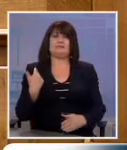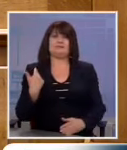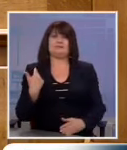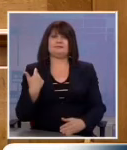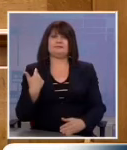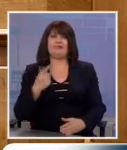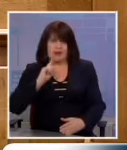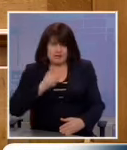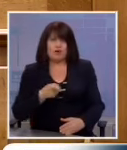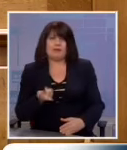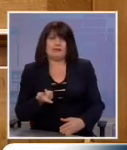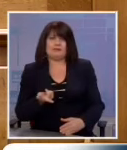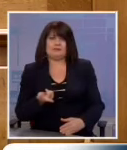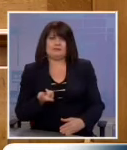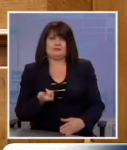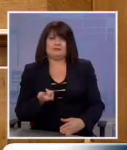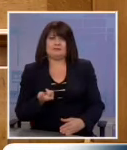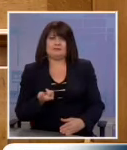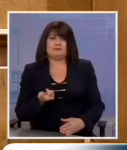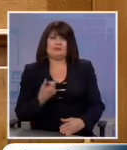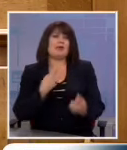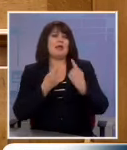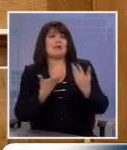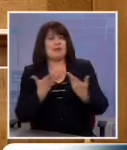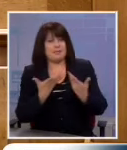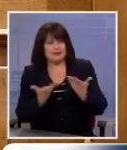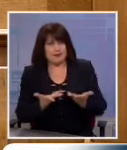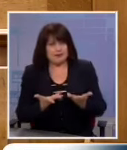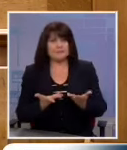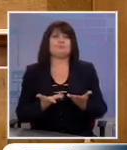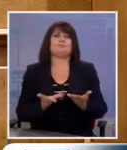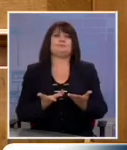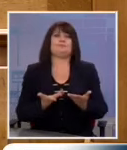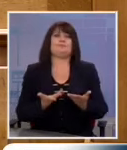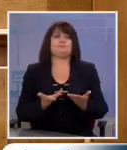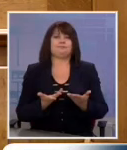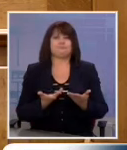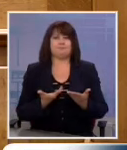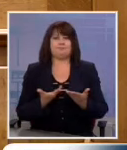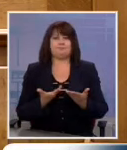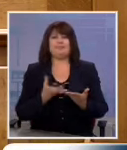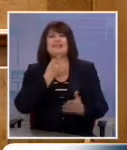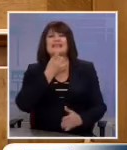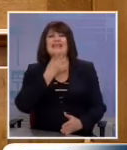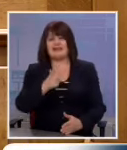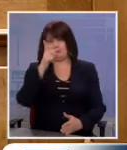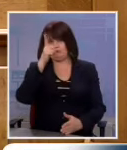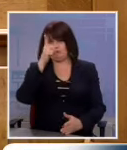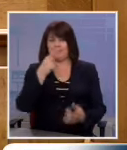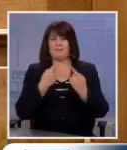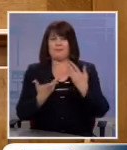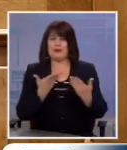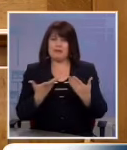αυτήν ακριβώς την εντολή. Την εντολή να διαπραγματευθεί, να κάνει σκληρή και περήφανη